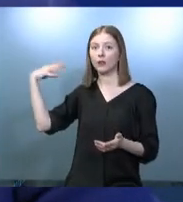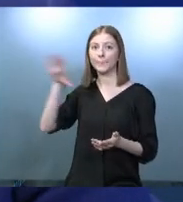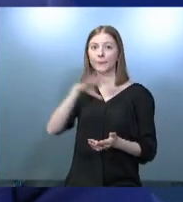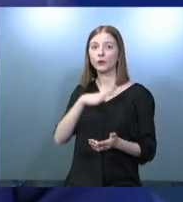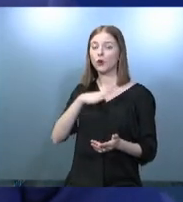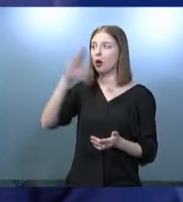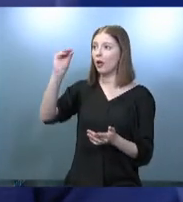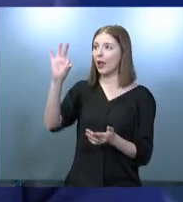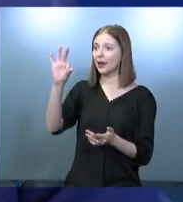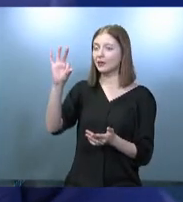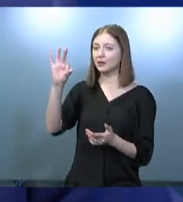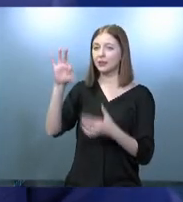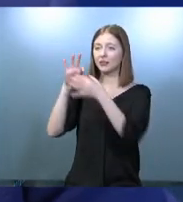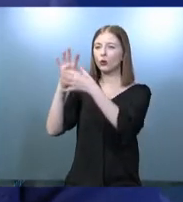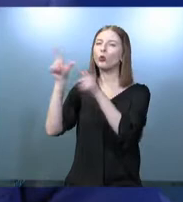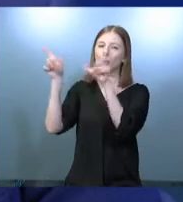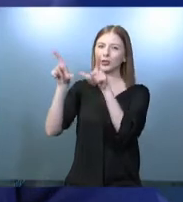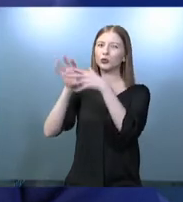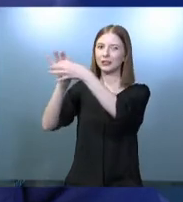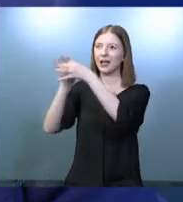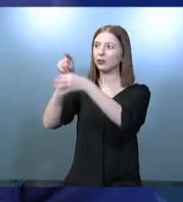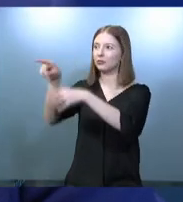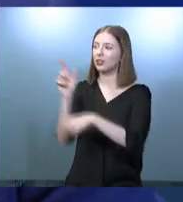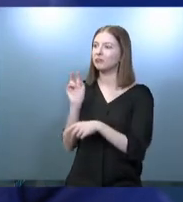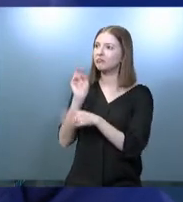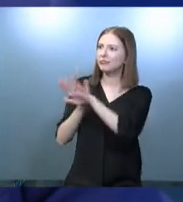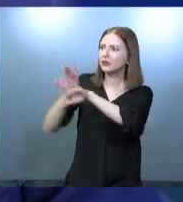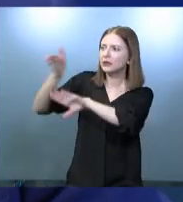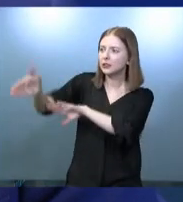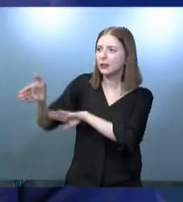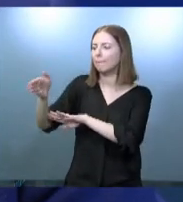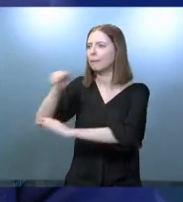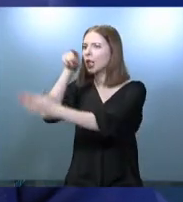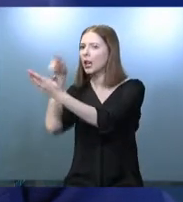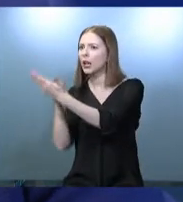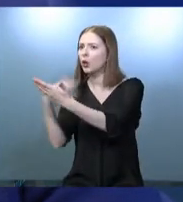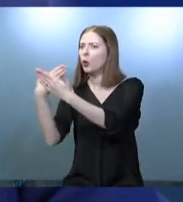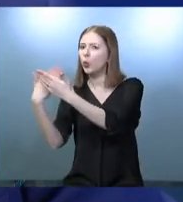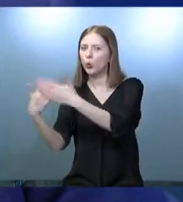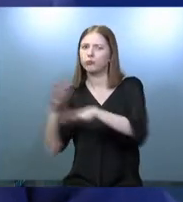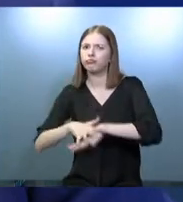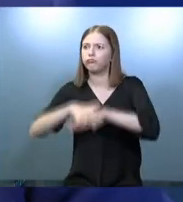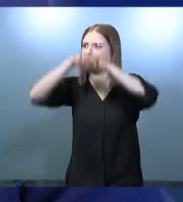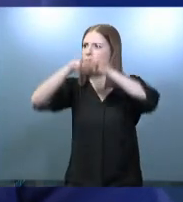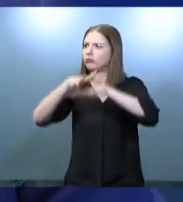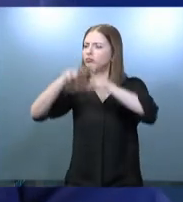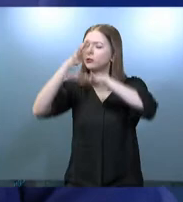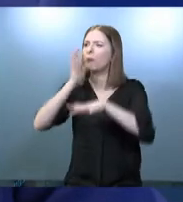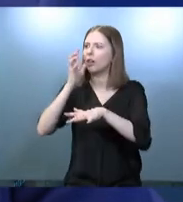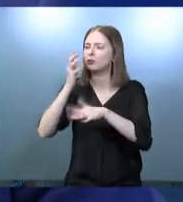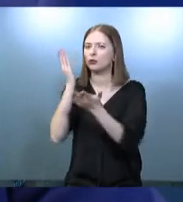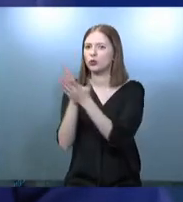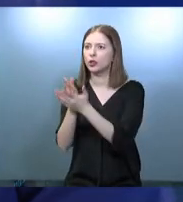klausimus, ministerijos lygį, vyriausybės lygyje, pradėjęs šiek tiek judėti ir kalbėti, kad tikrai reikia tą